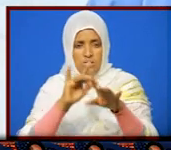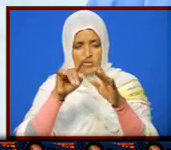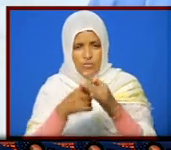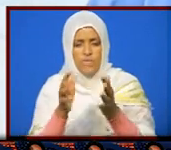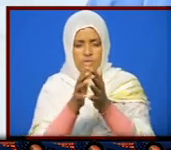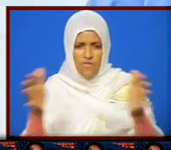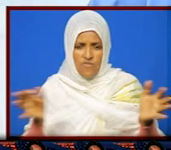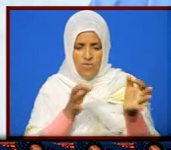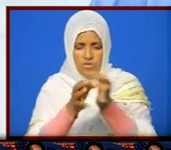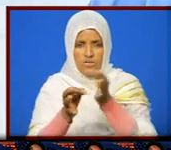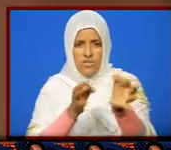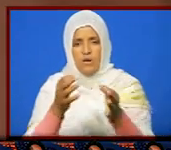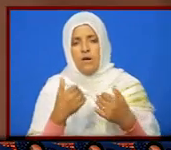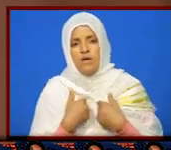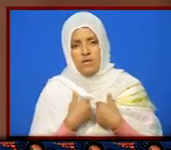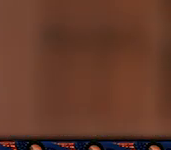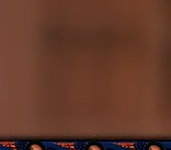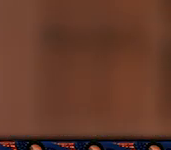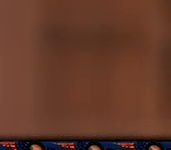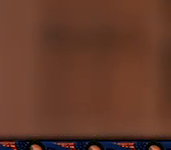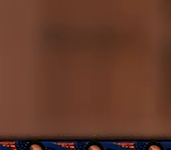31 ጀምሮ በሰፊው